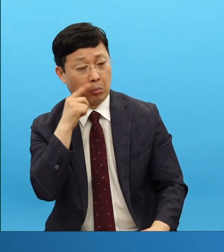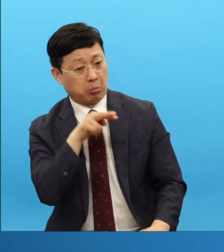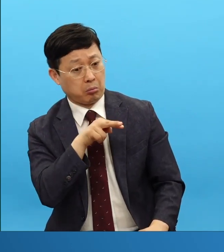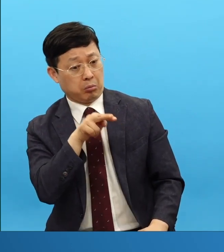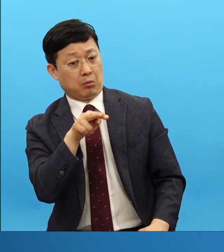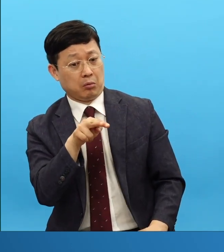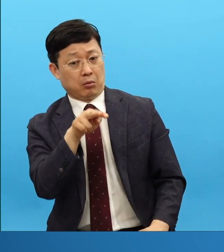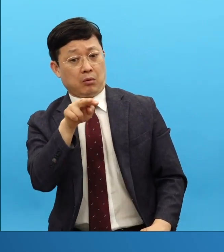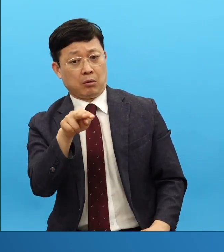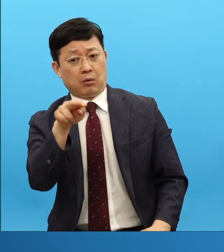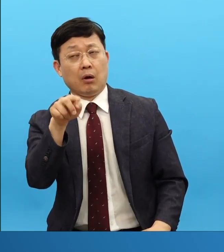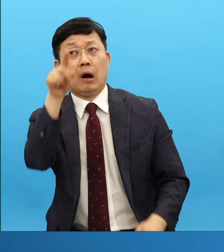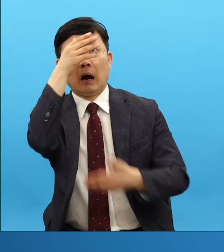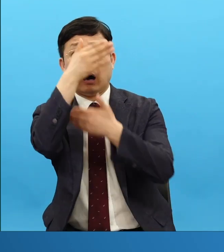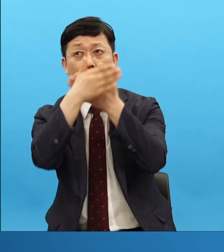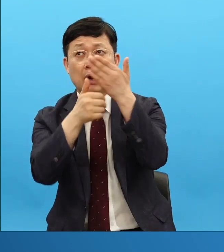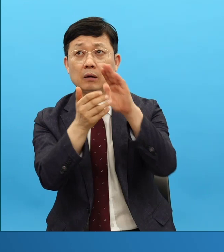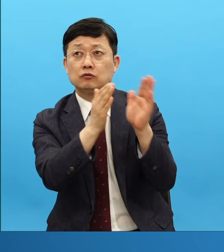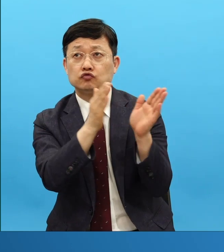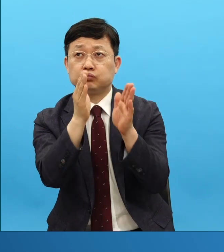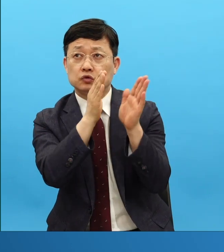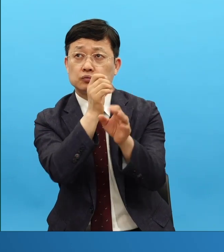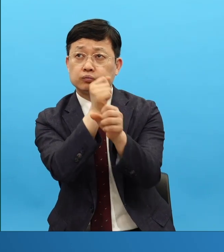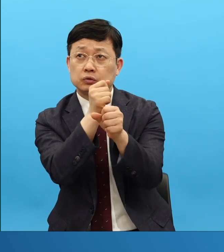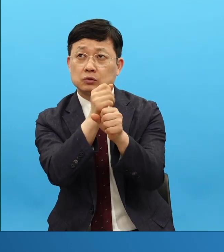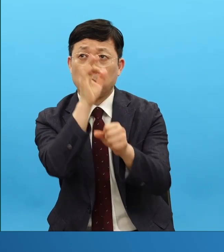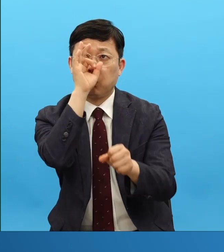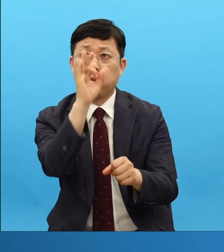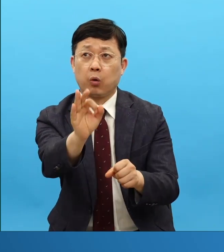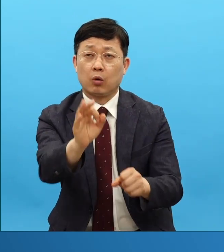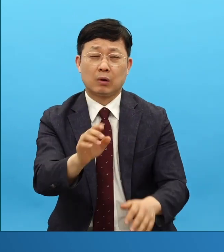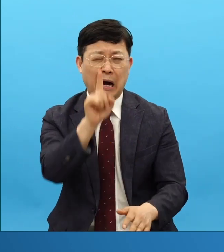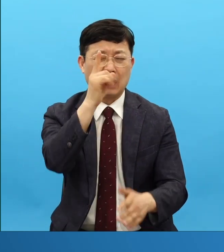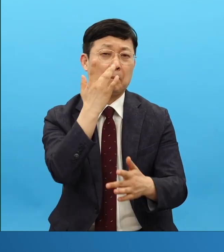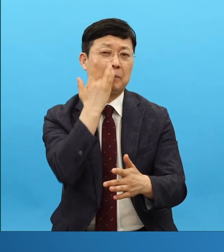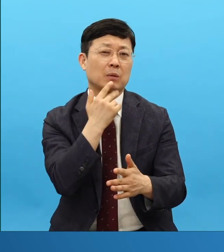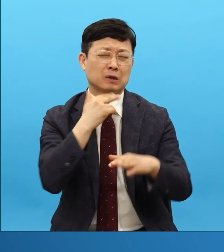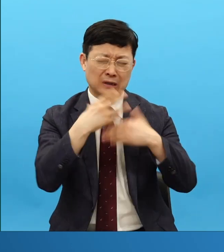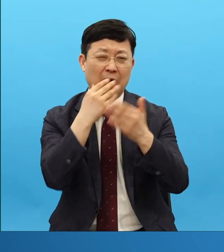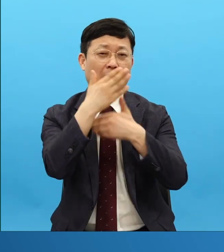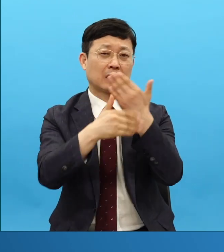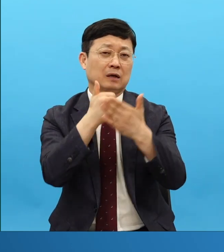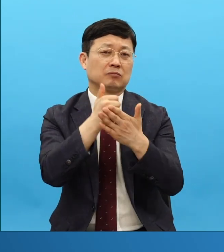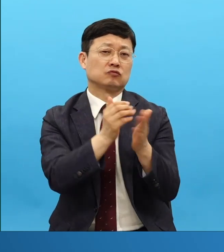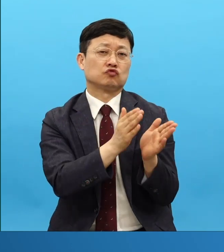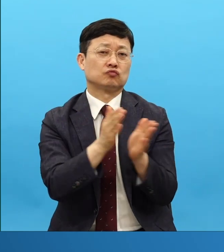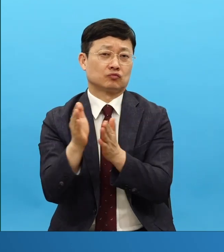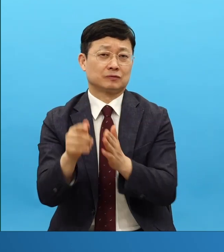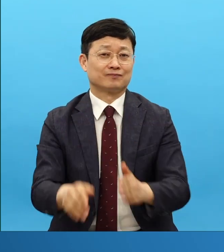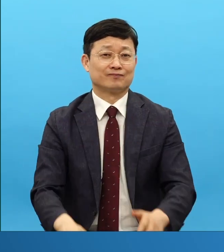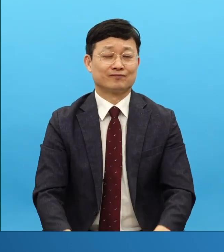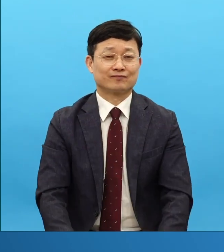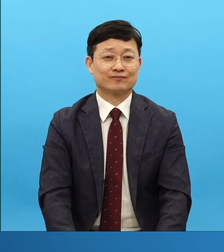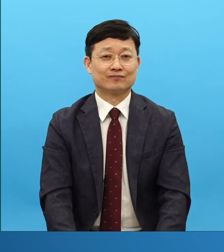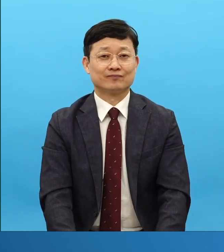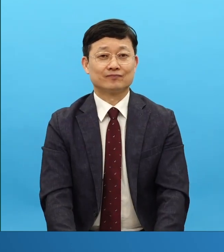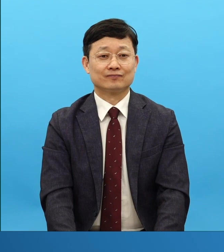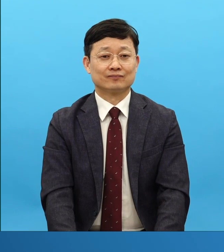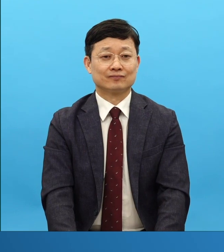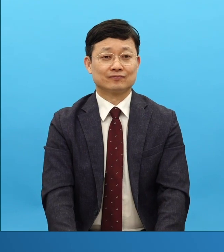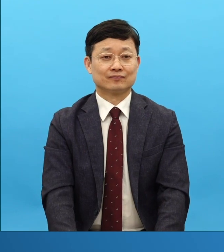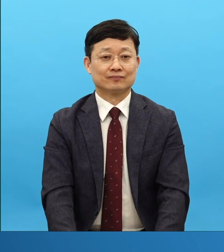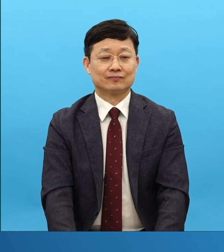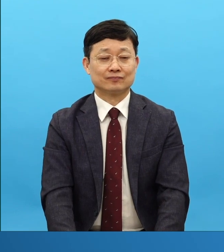that, but as I continue to enjoy prayer, I see God 한 doing the 군데도 work. 빠짐없이요. Not a single exception. 그 제가 이제 그